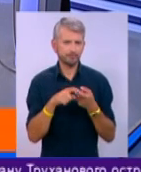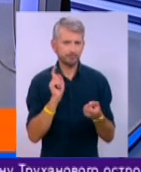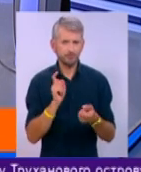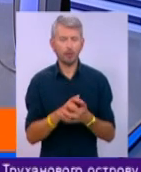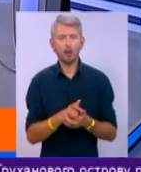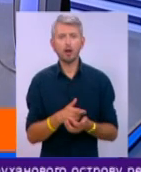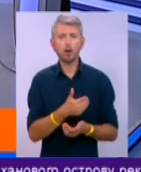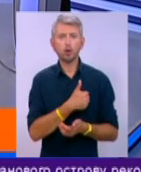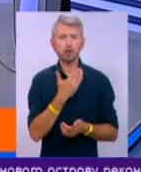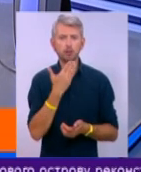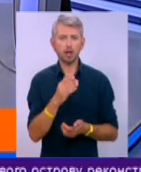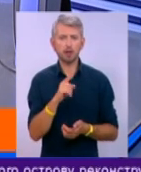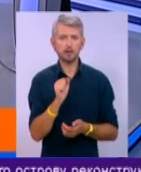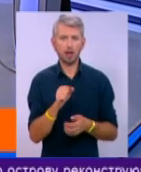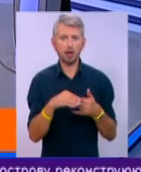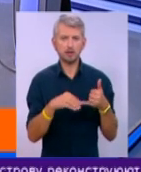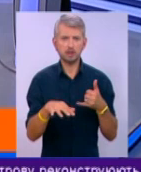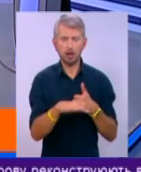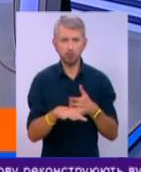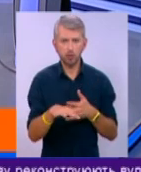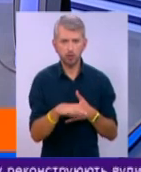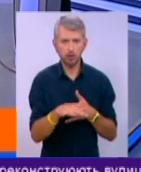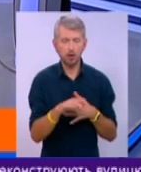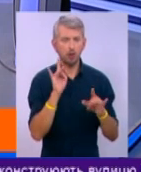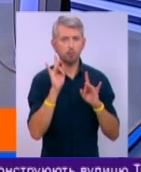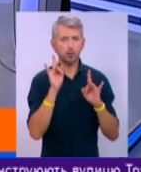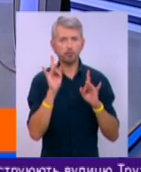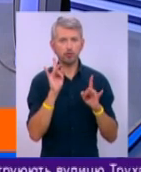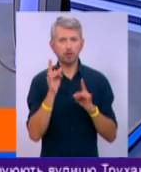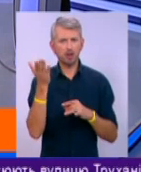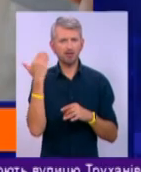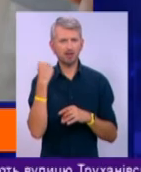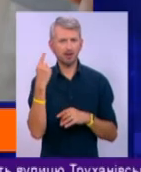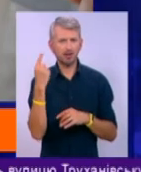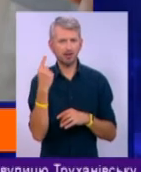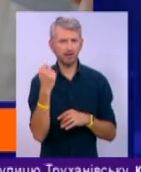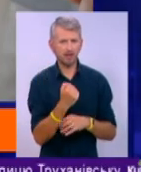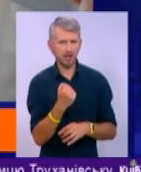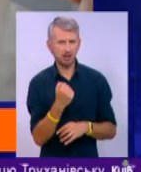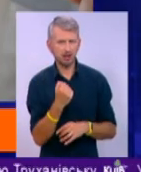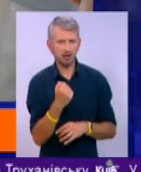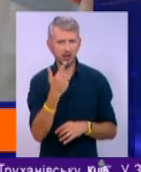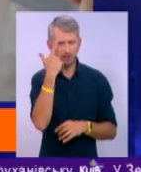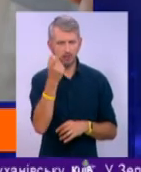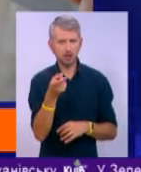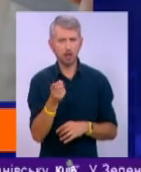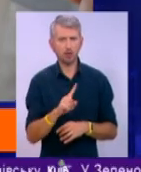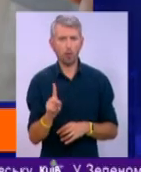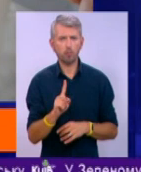Я хотіла спитати за землю. Прозвучало на тій неділі сообщение о том,